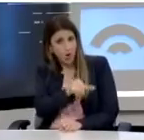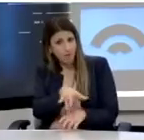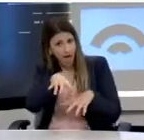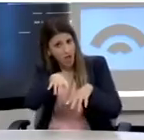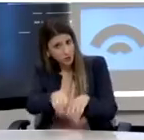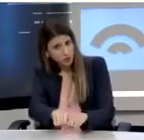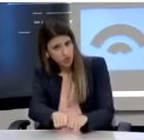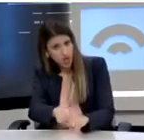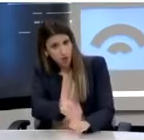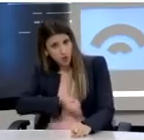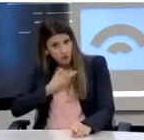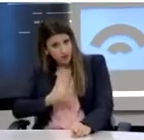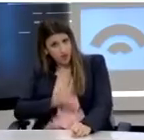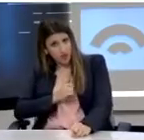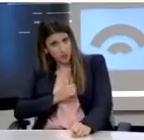μόνιμους ιδιοκτήτες.